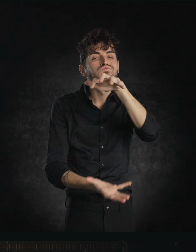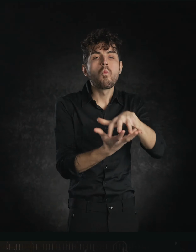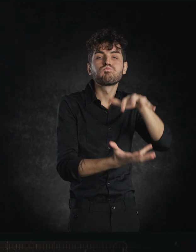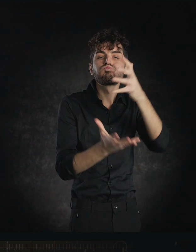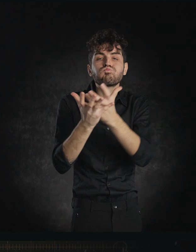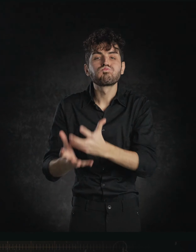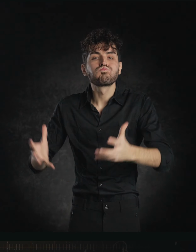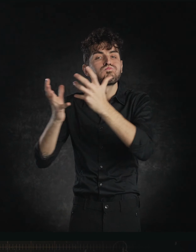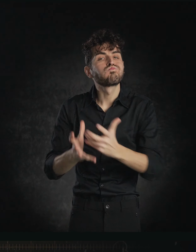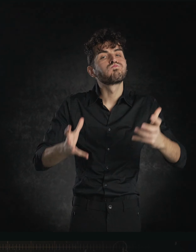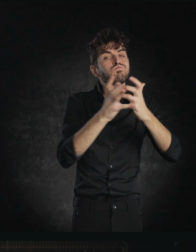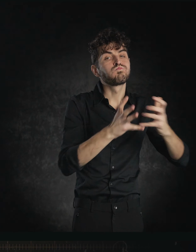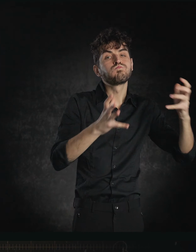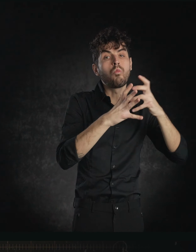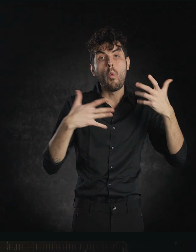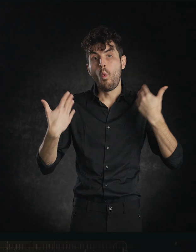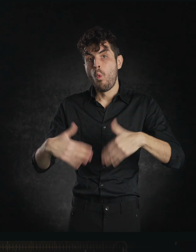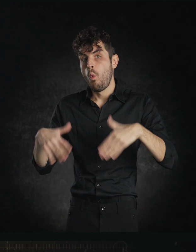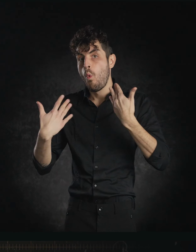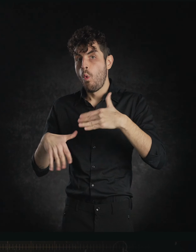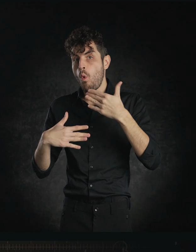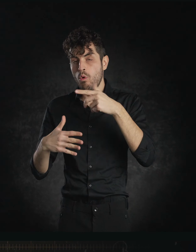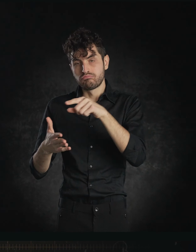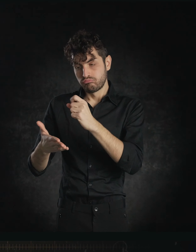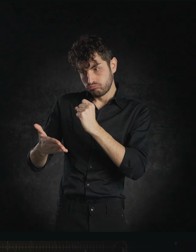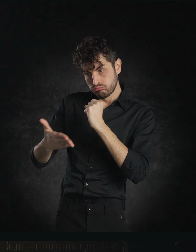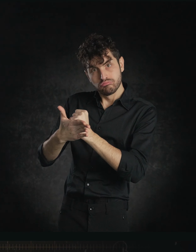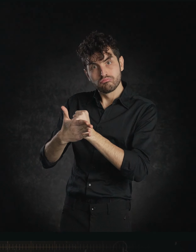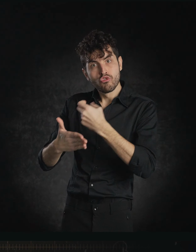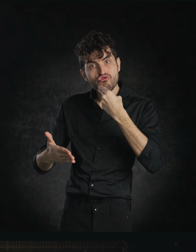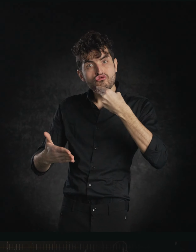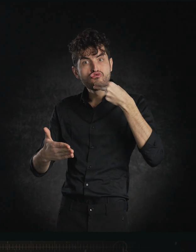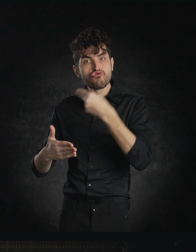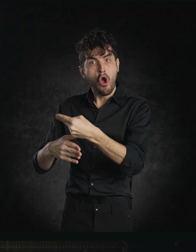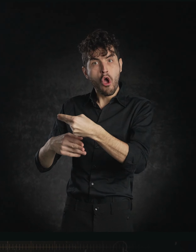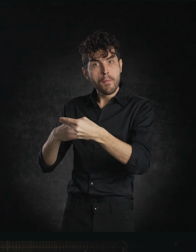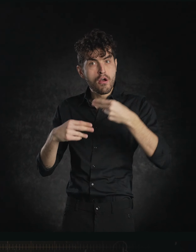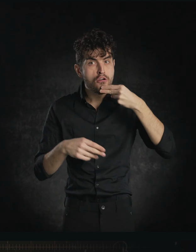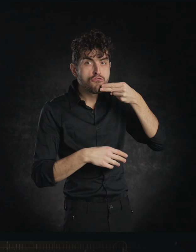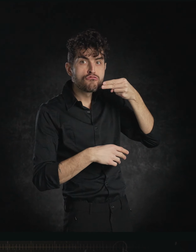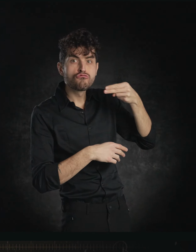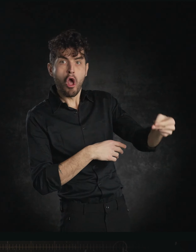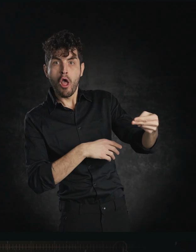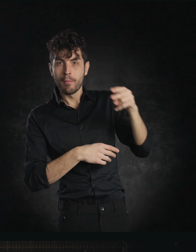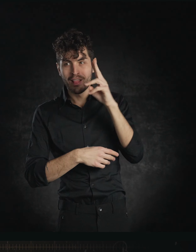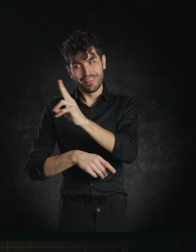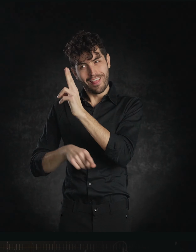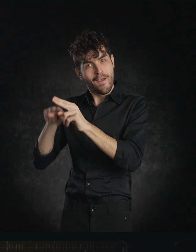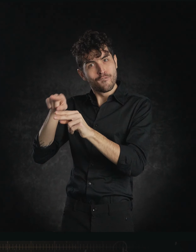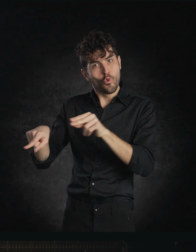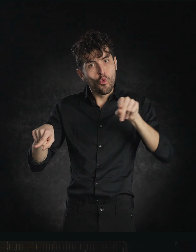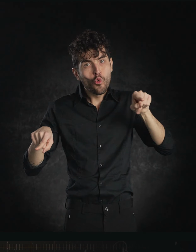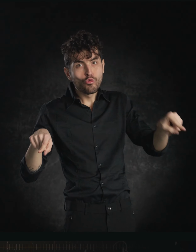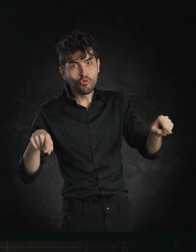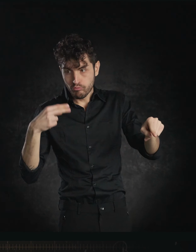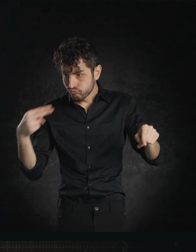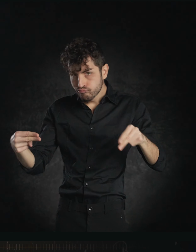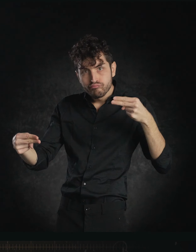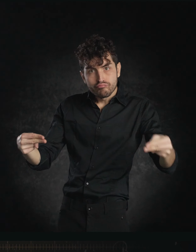'interno e vediamo che in tutte le giare sono quasi firmate con il